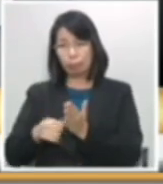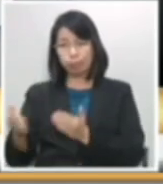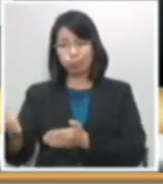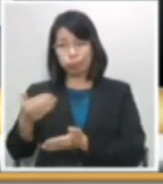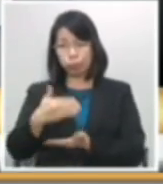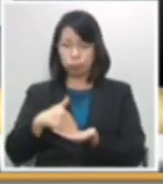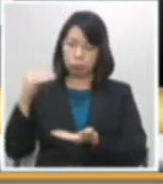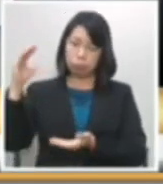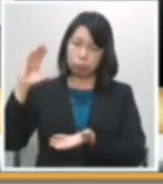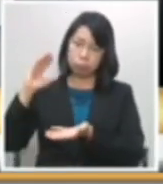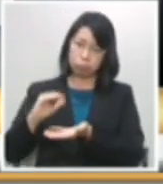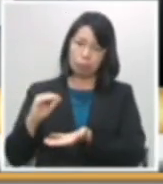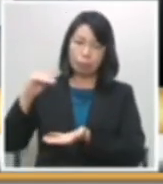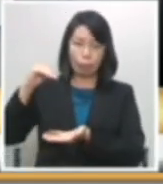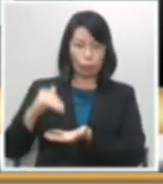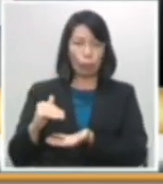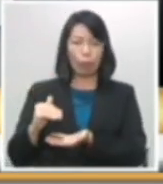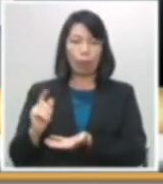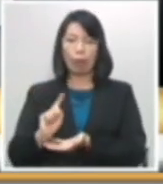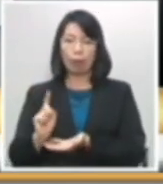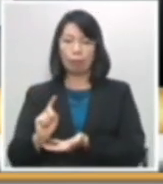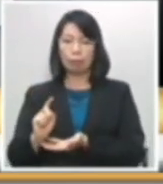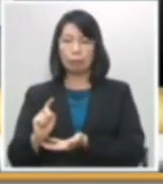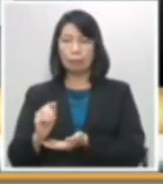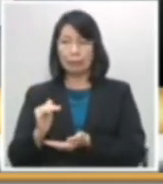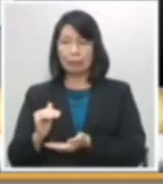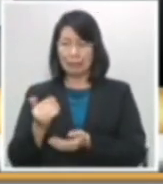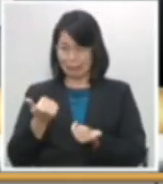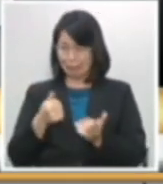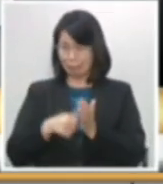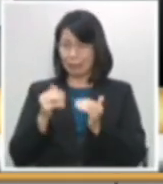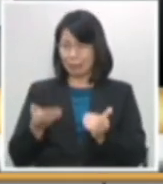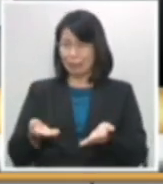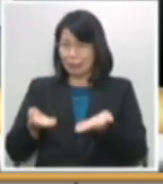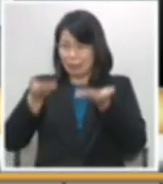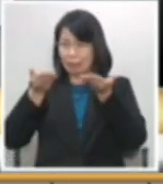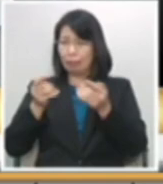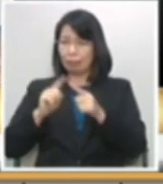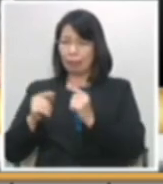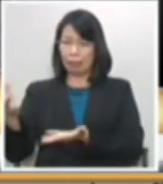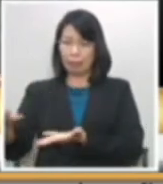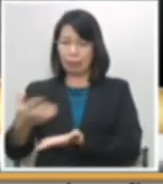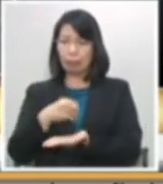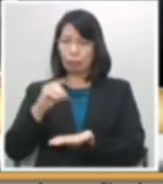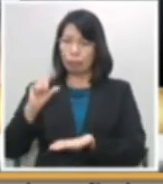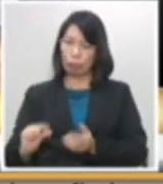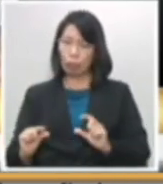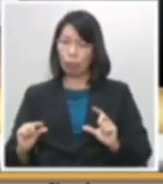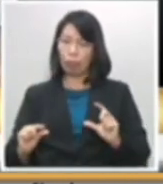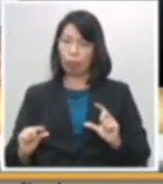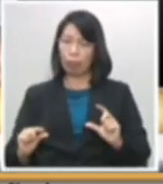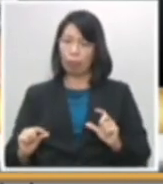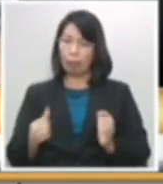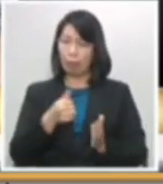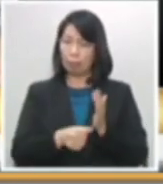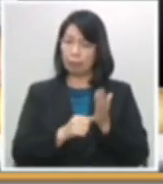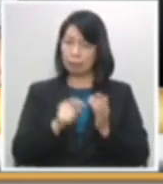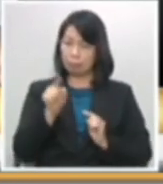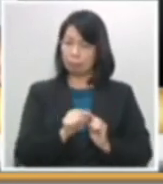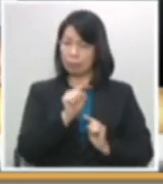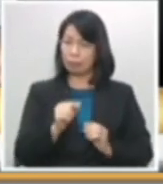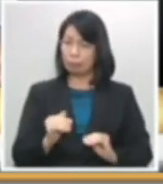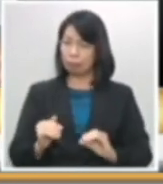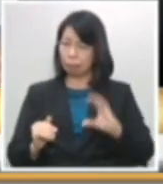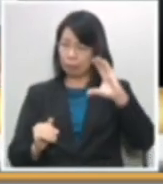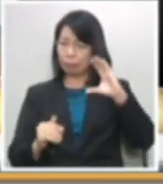ล่ะว่าขึ้นภาษียาสูบไหนล่ะว่าขึ้นทำไมภาษีจัดเก็บมันลดลงมันต้องมีอะไรผิด